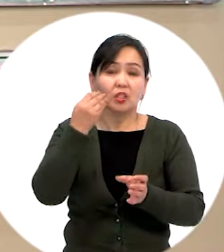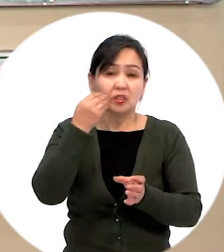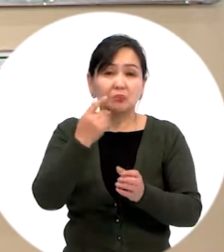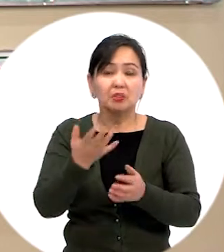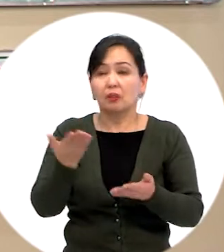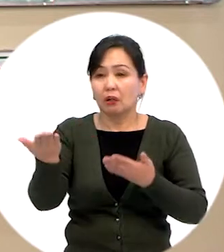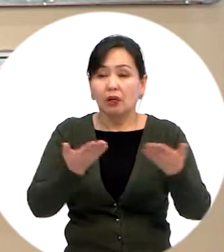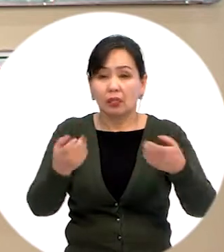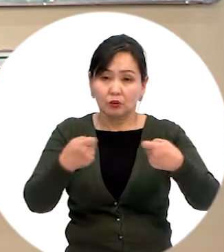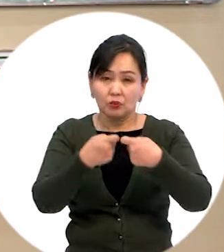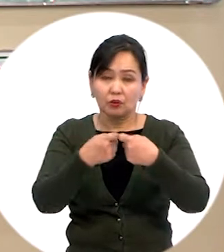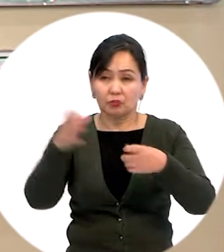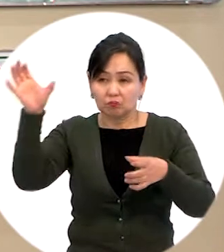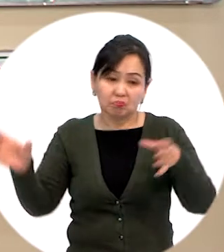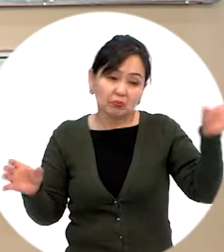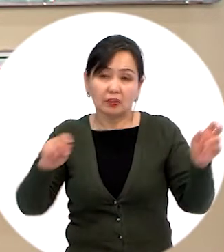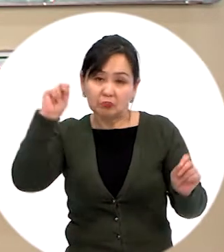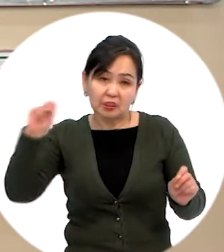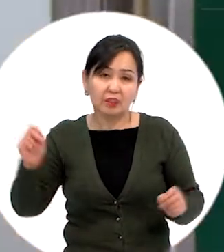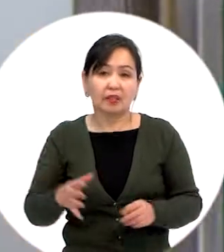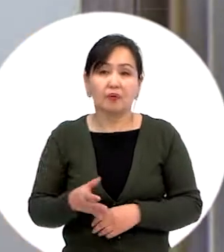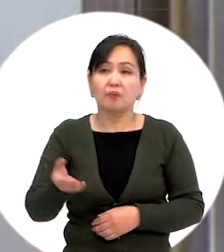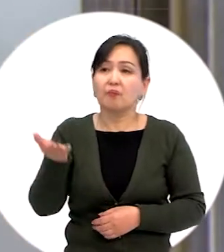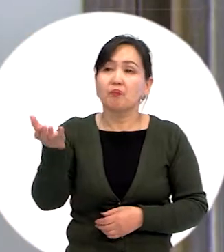тохирох багнанд нь бичээд яваарай.